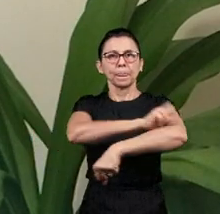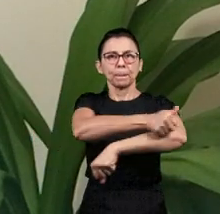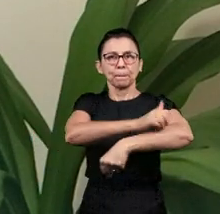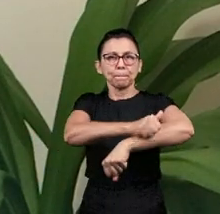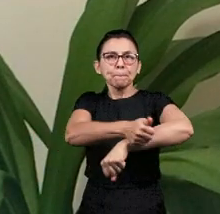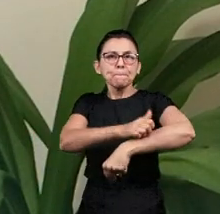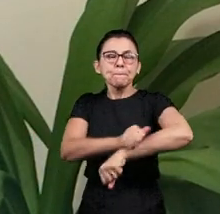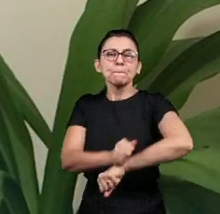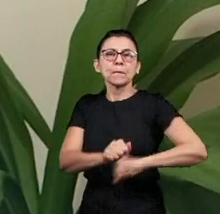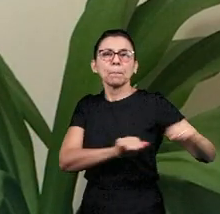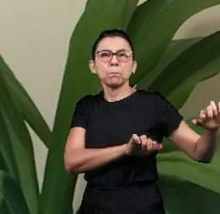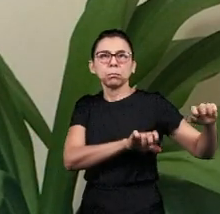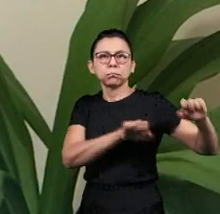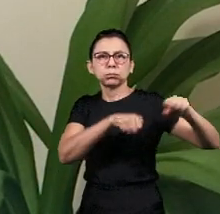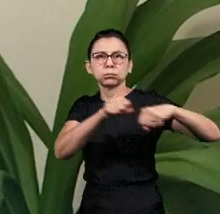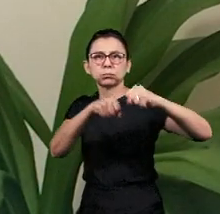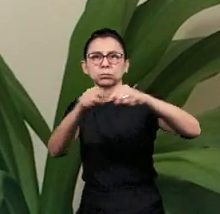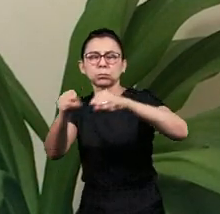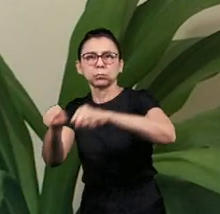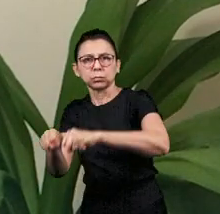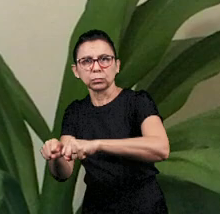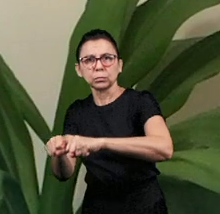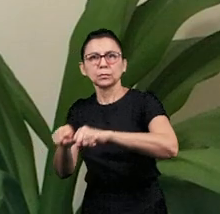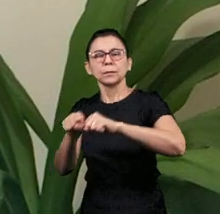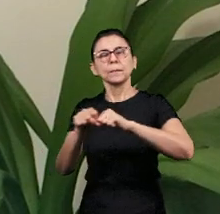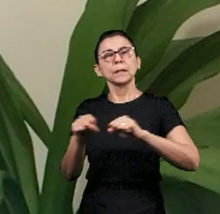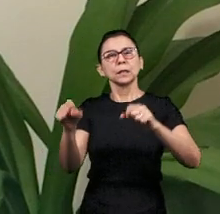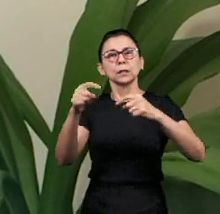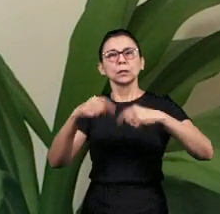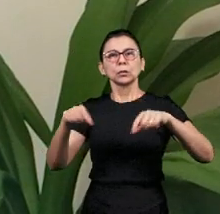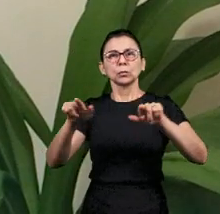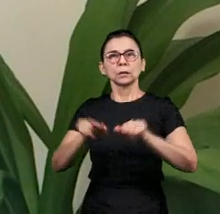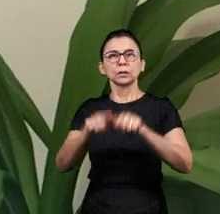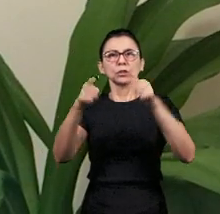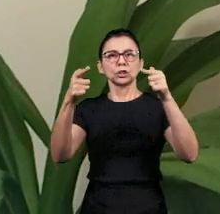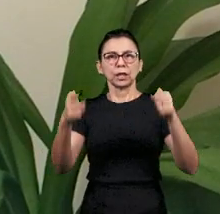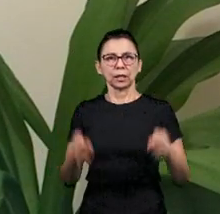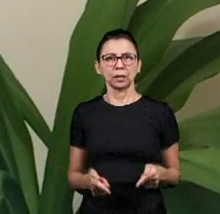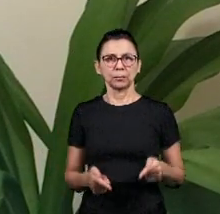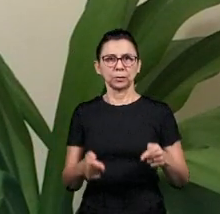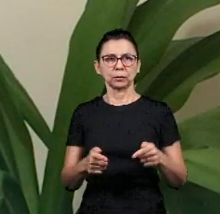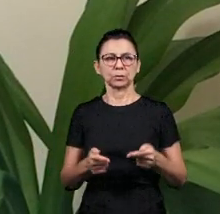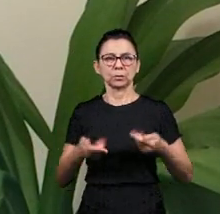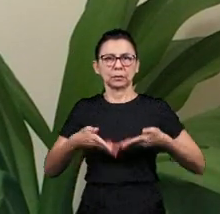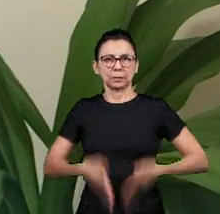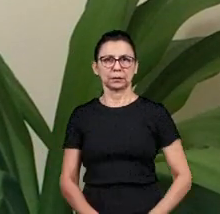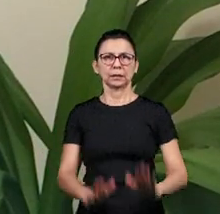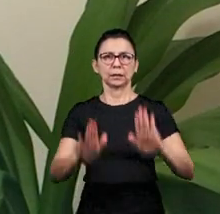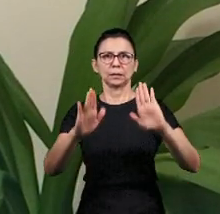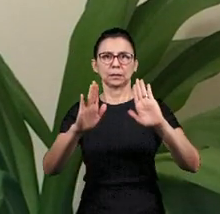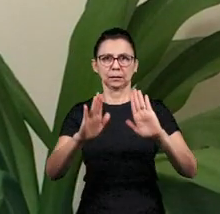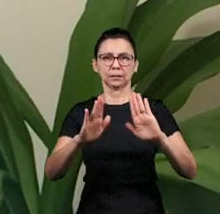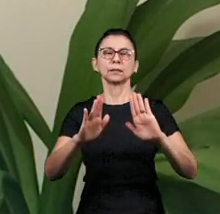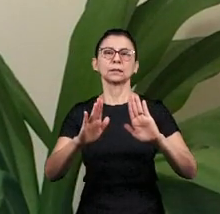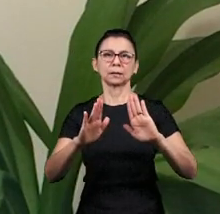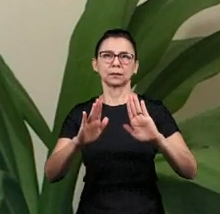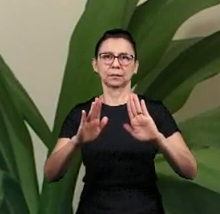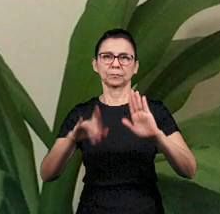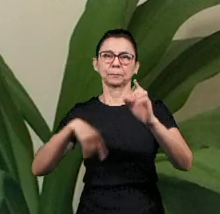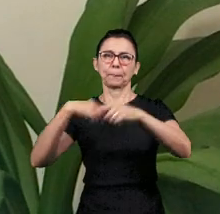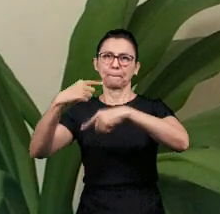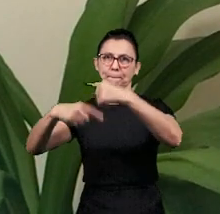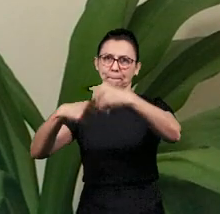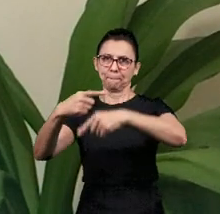et desquelles toutes produisent des jumeaux, et aucune est stérile. » Donc, la brebis produit des brebis.